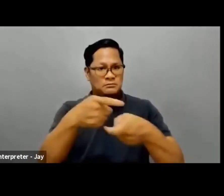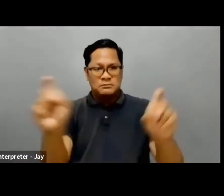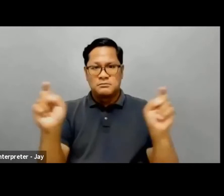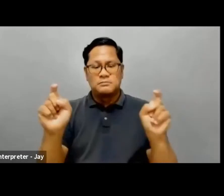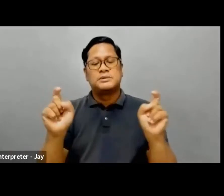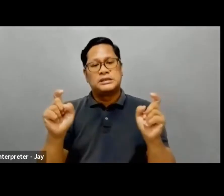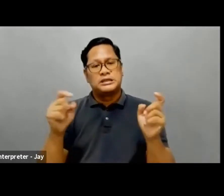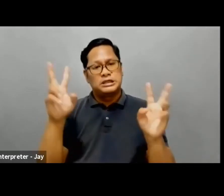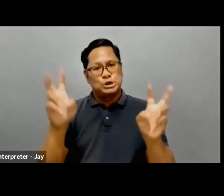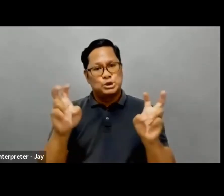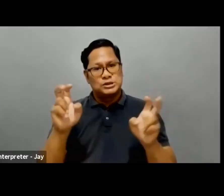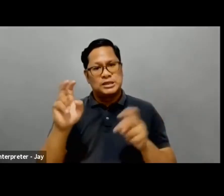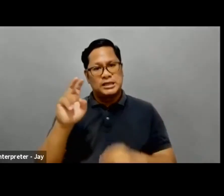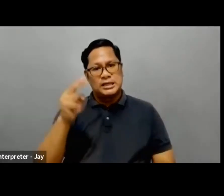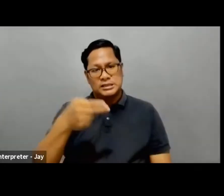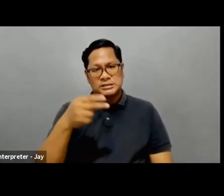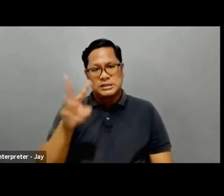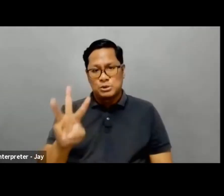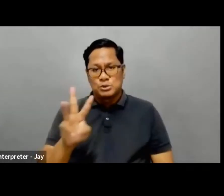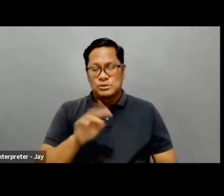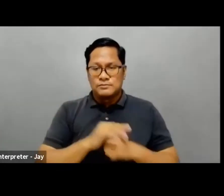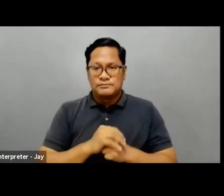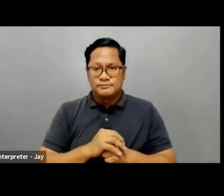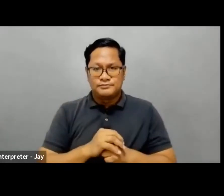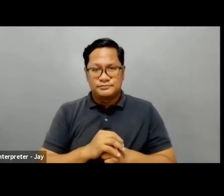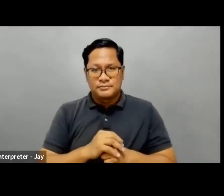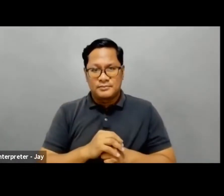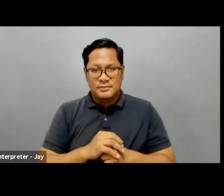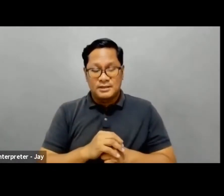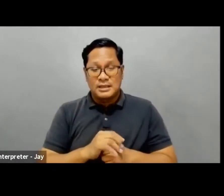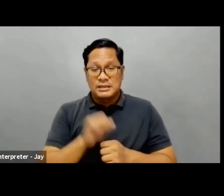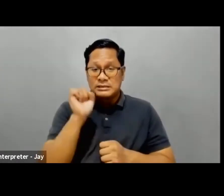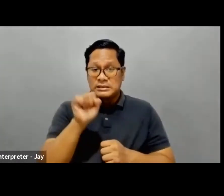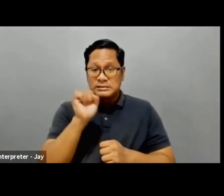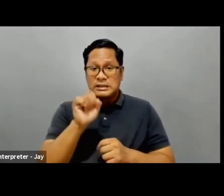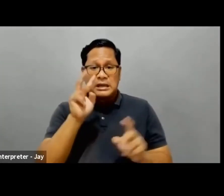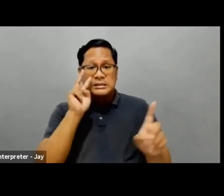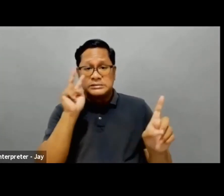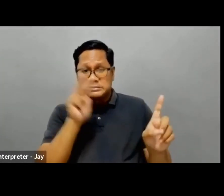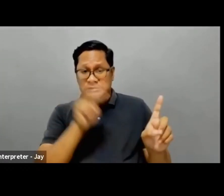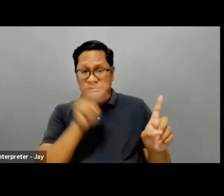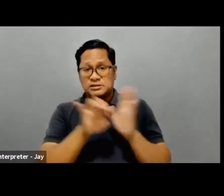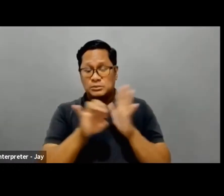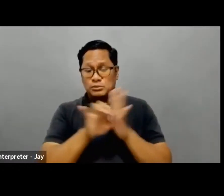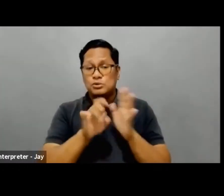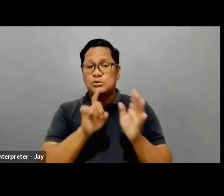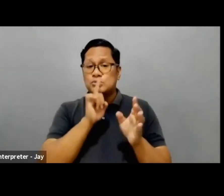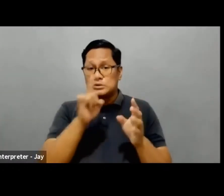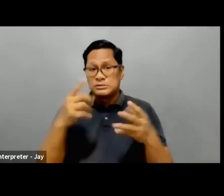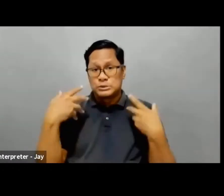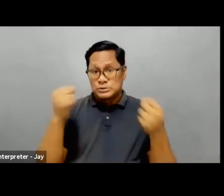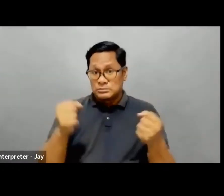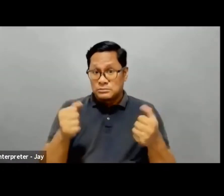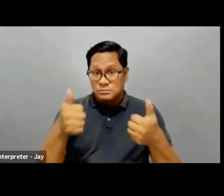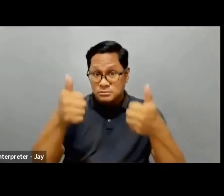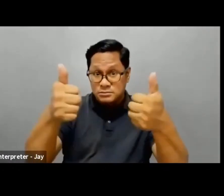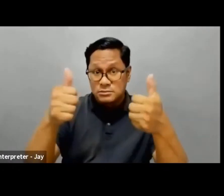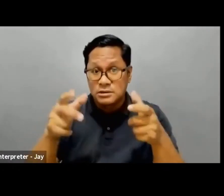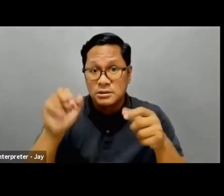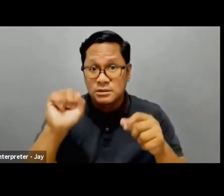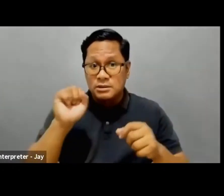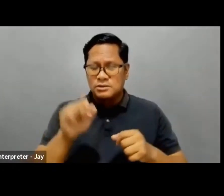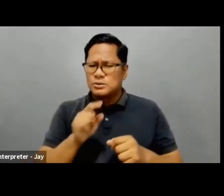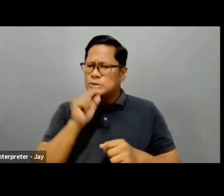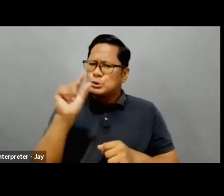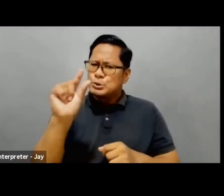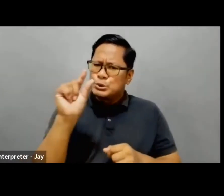HW. Sa tingin ko, kailangan pagdating sa pagpapalakas, naririnig po ba ako? Medyo